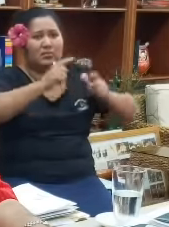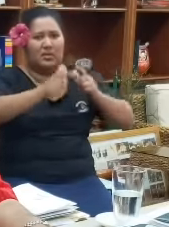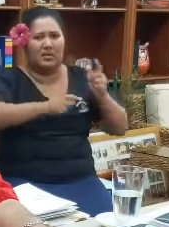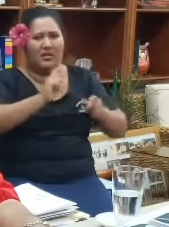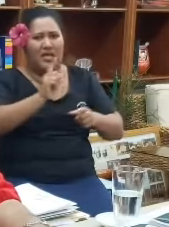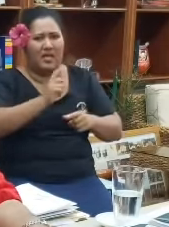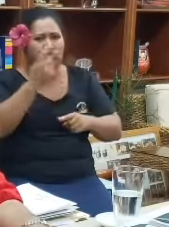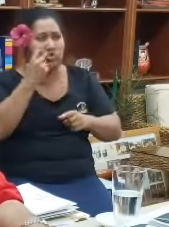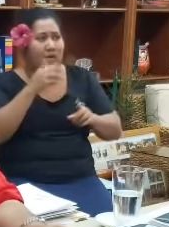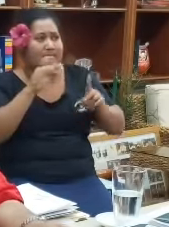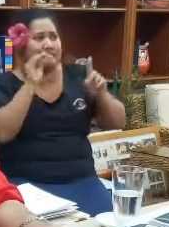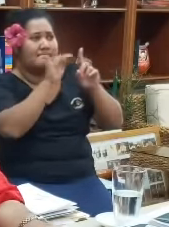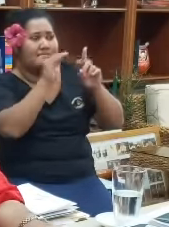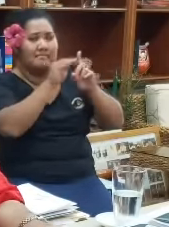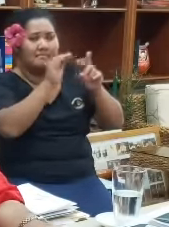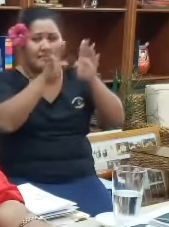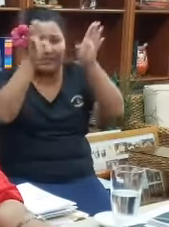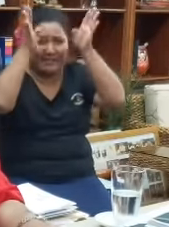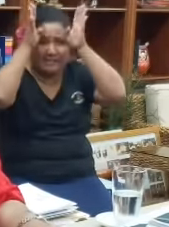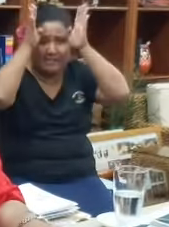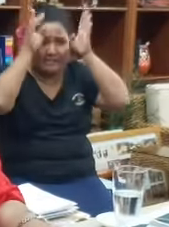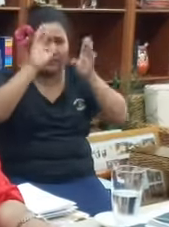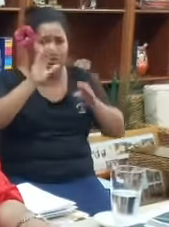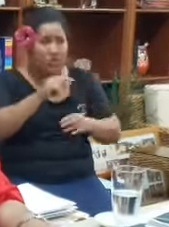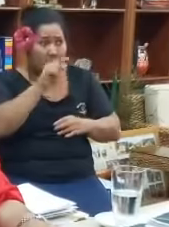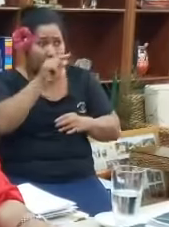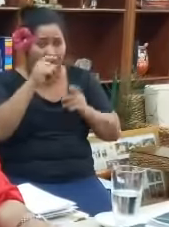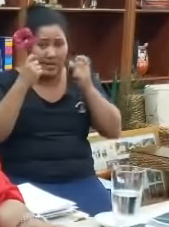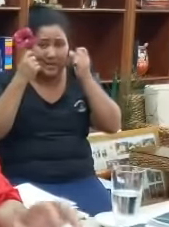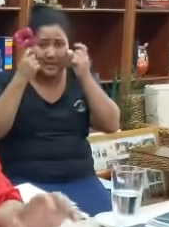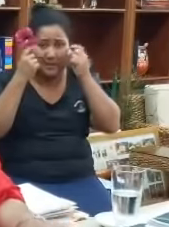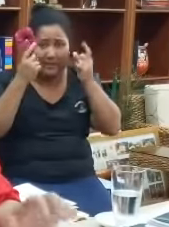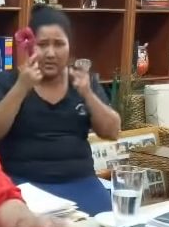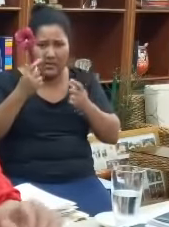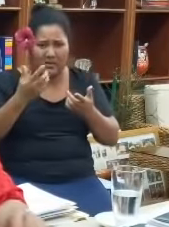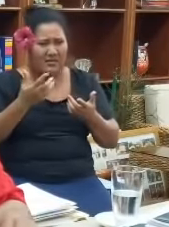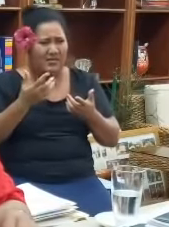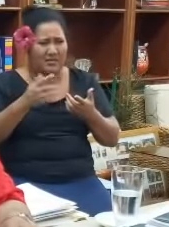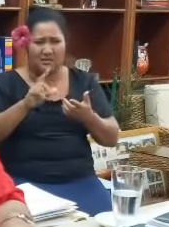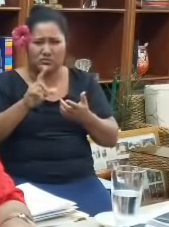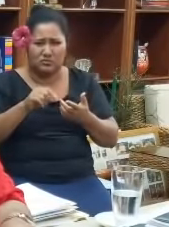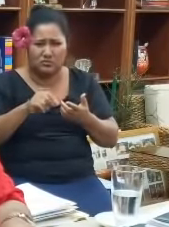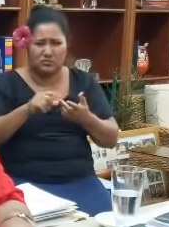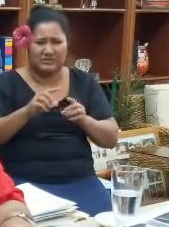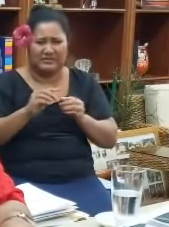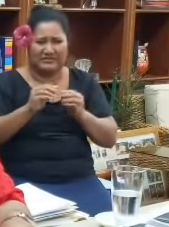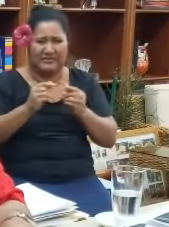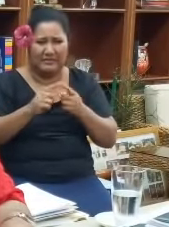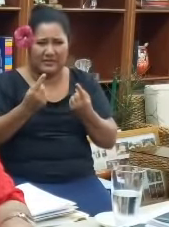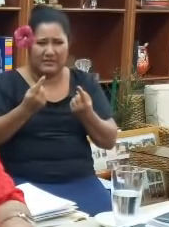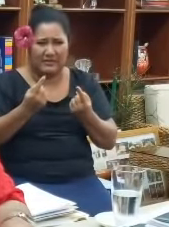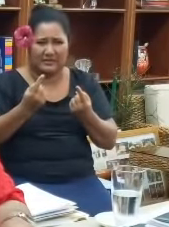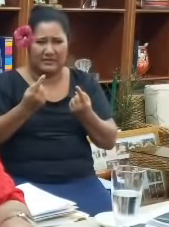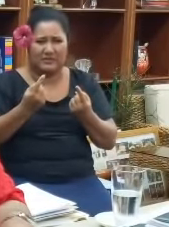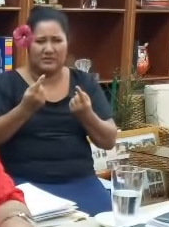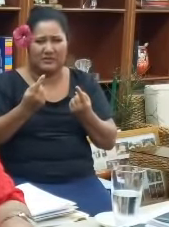Et tu es là, tu es là, tu es là, tu es là, tu es